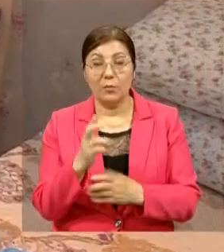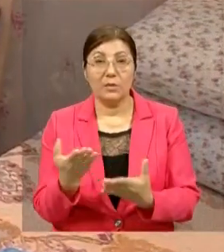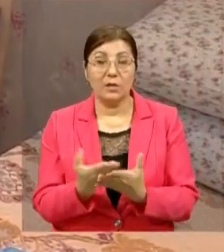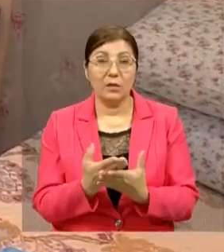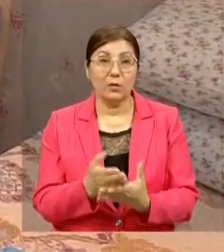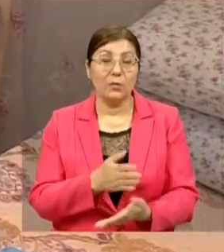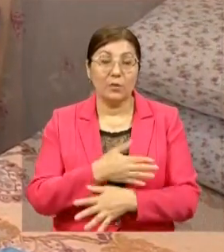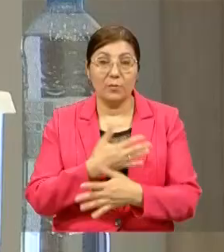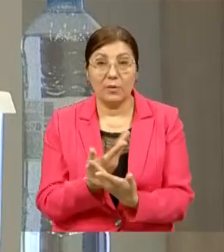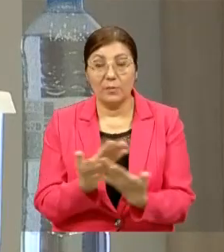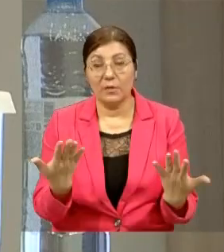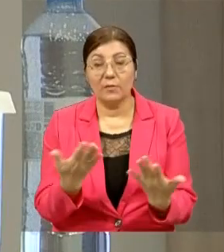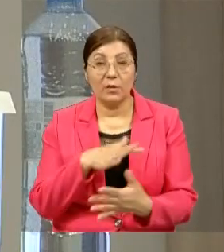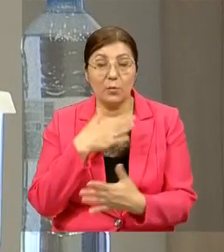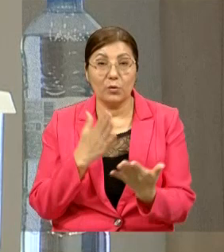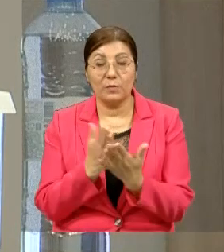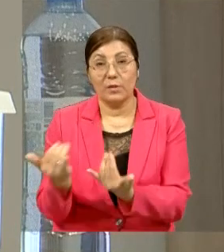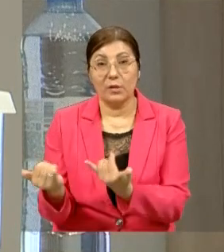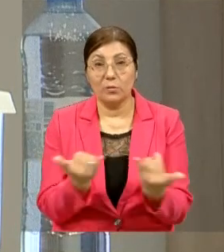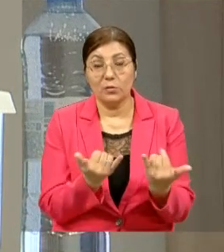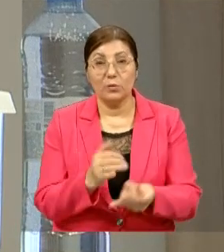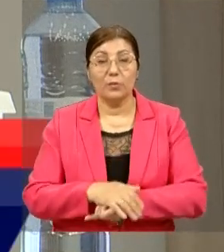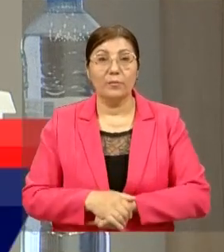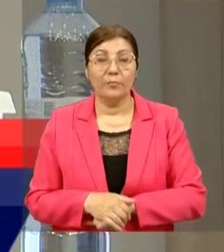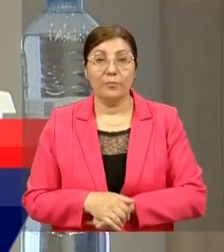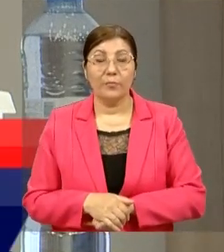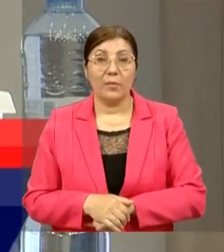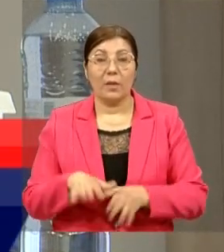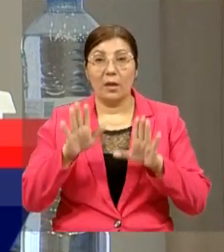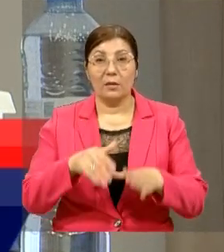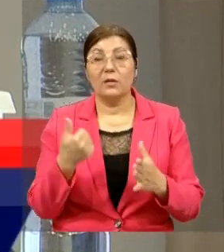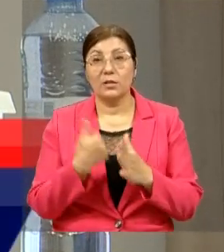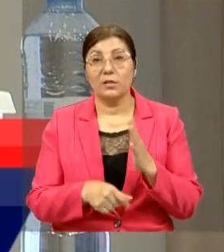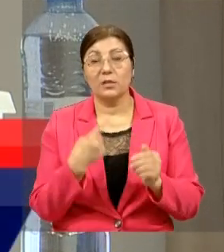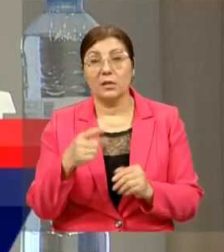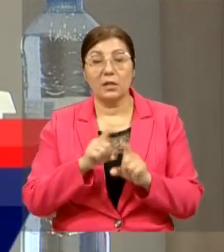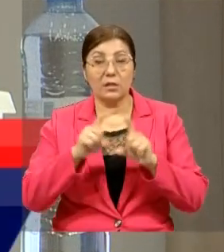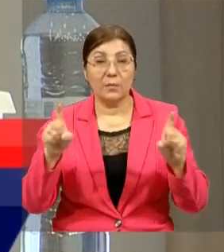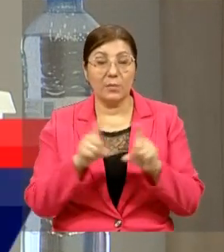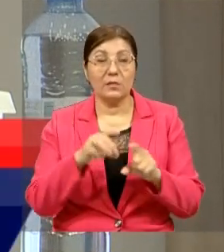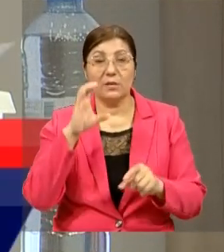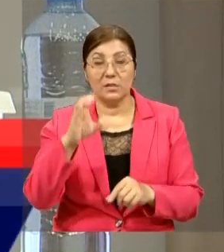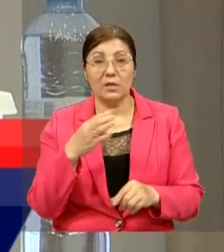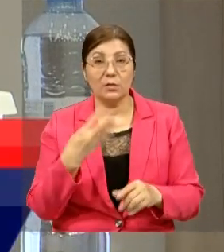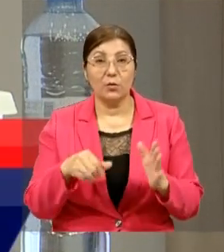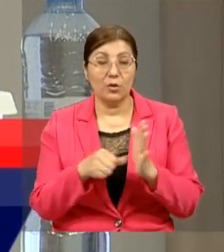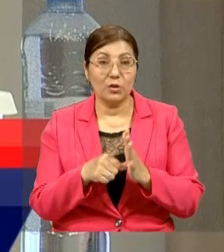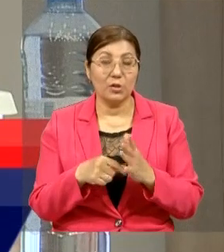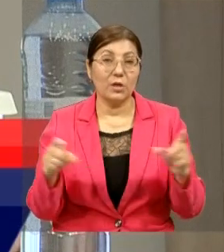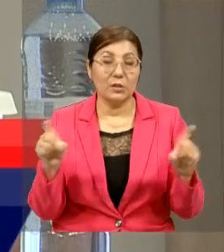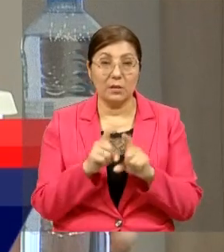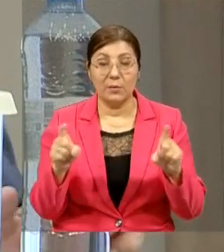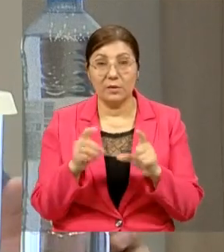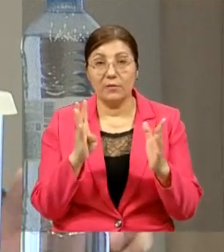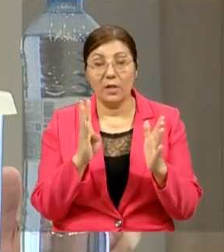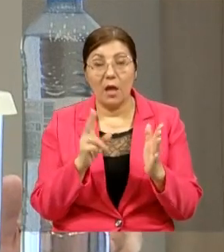широкий спектр услуг оставшиеся 61 объект категории C и 46 объектов категории D